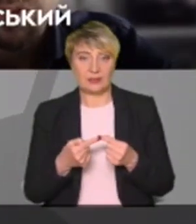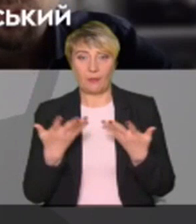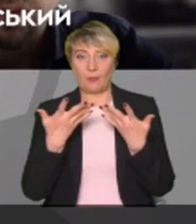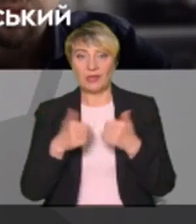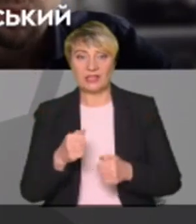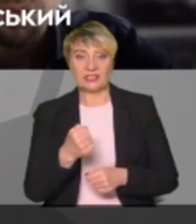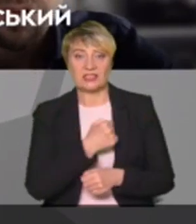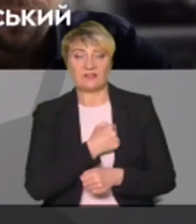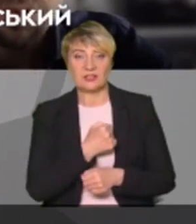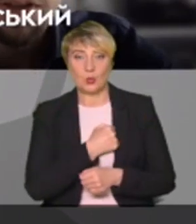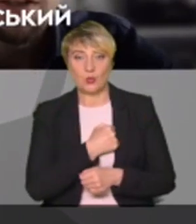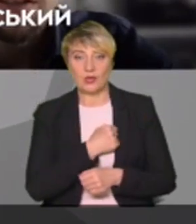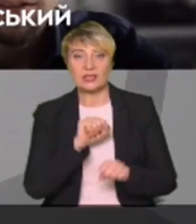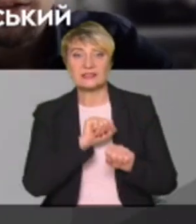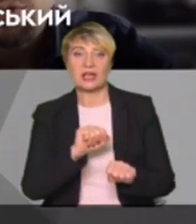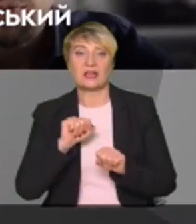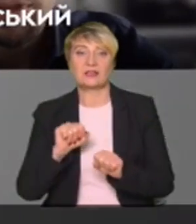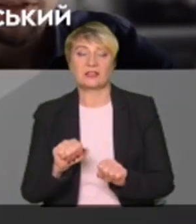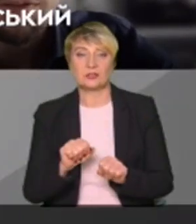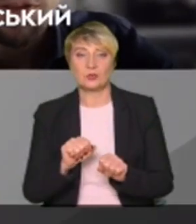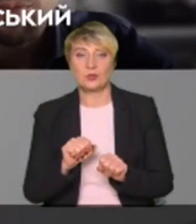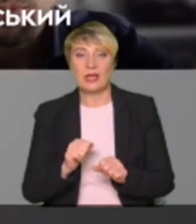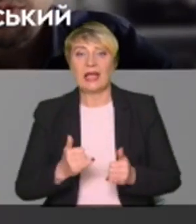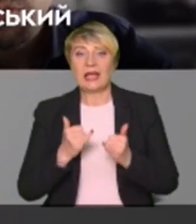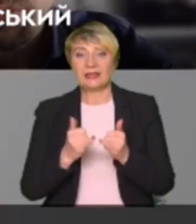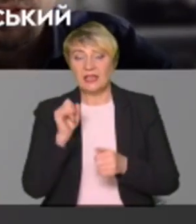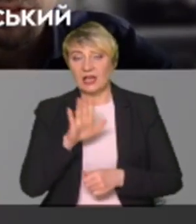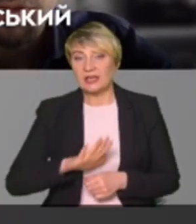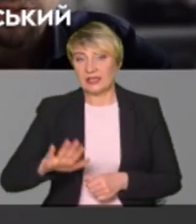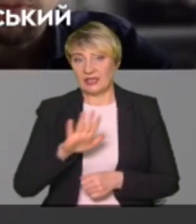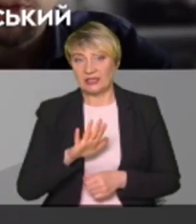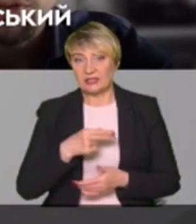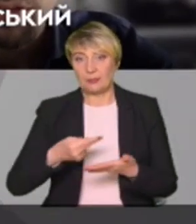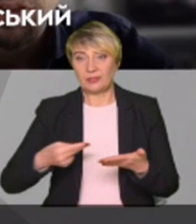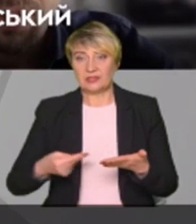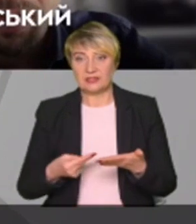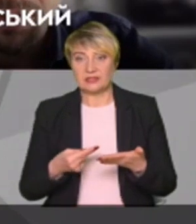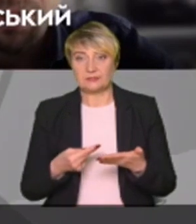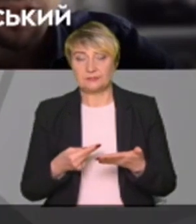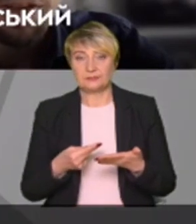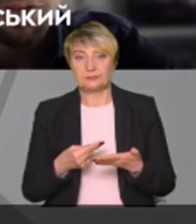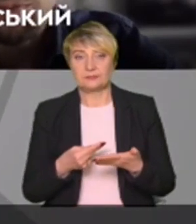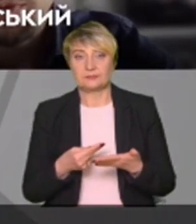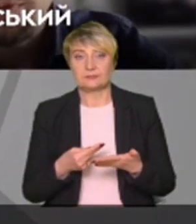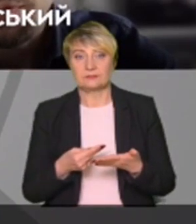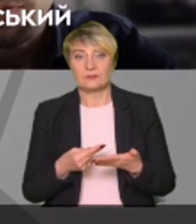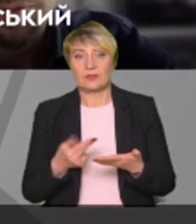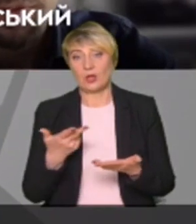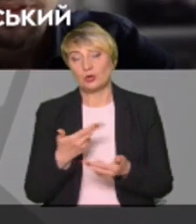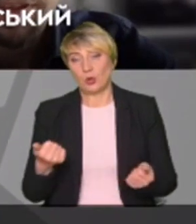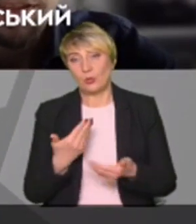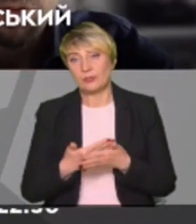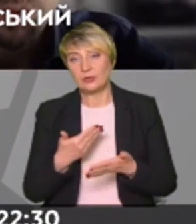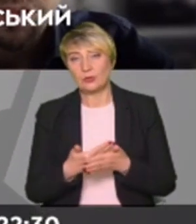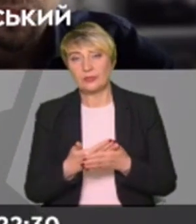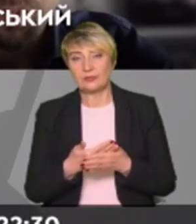військового стримування чи військового захисту для країн-підписантів, вони не підписували під це весь Північно-Атлантичний альянс. Да? Тобто